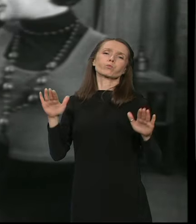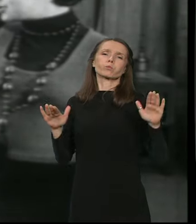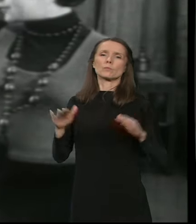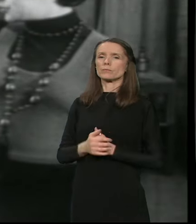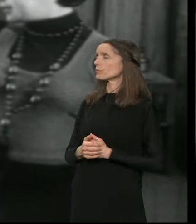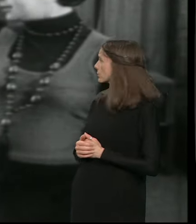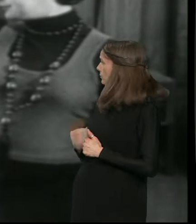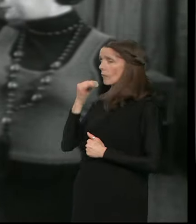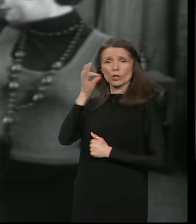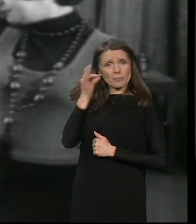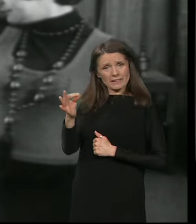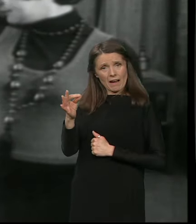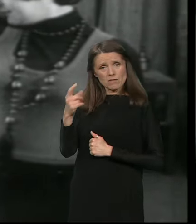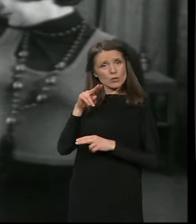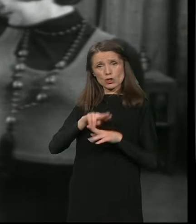Sudio brak, sad ću vas ubiti.